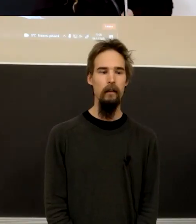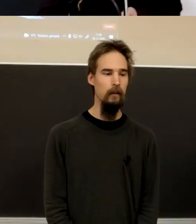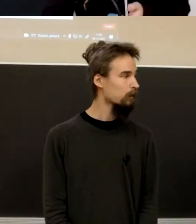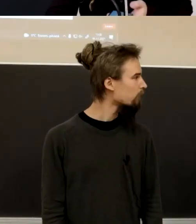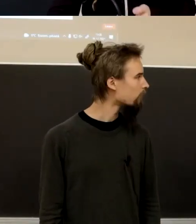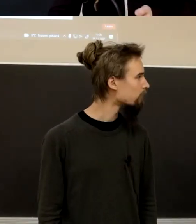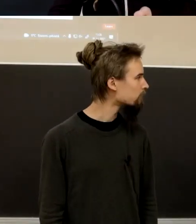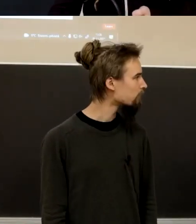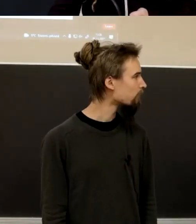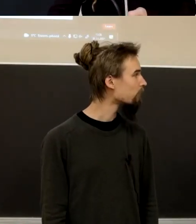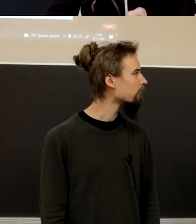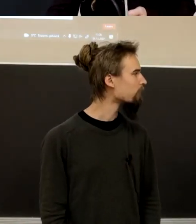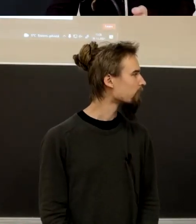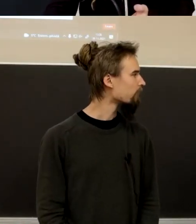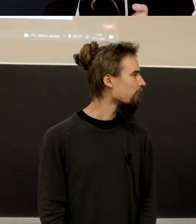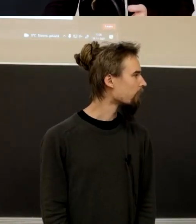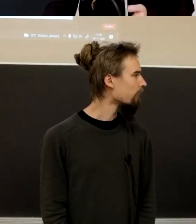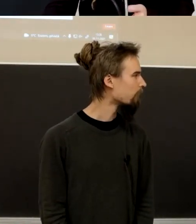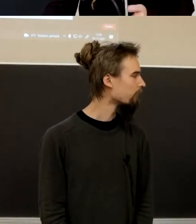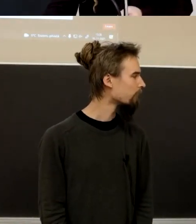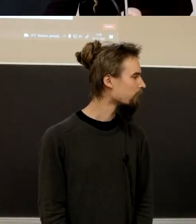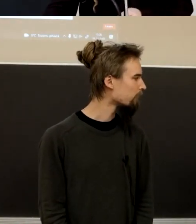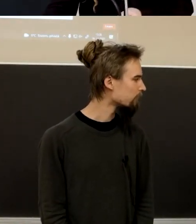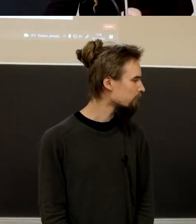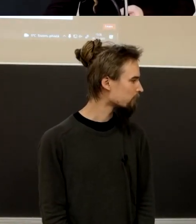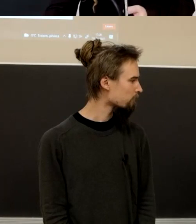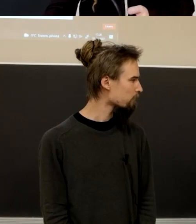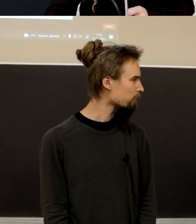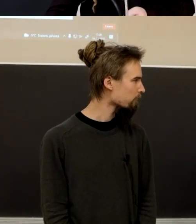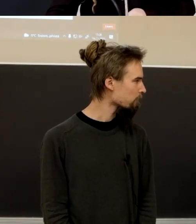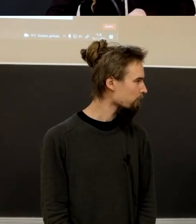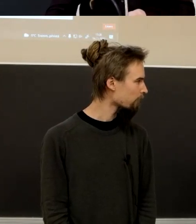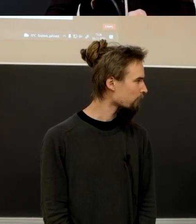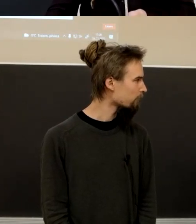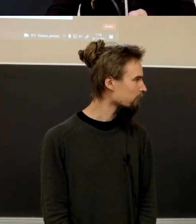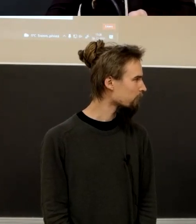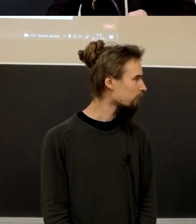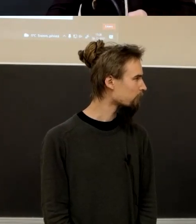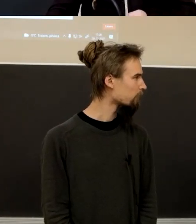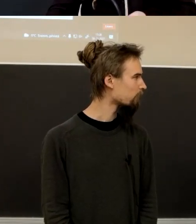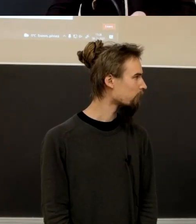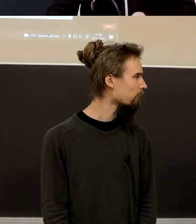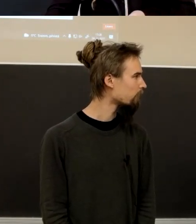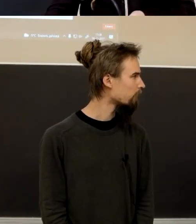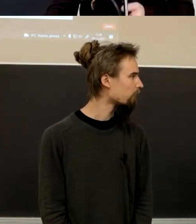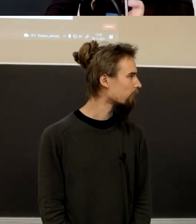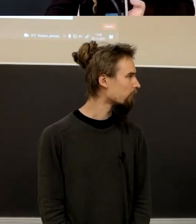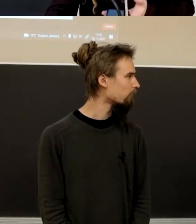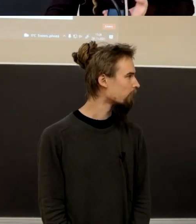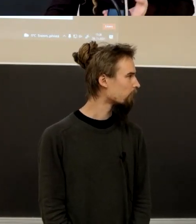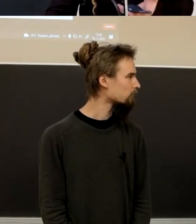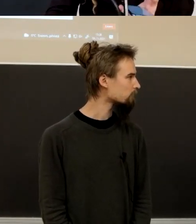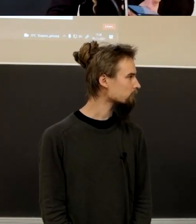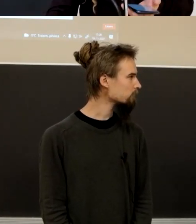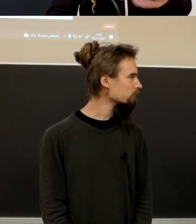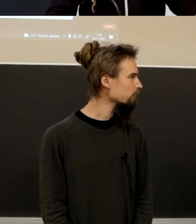Jes, kiitos Juuso oikein mainiosta esityksestä. Siinä on paljon kohtia, johon henkilökohtaisellakin tasolla samaistui ja paljon kysymyksiä